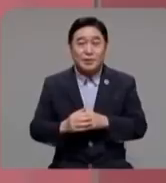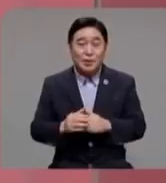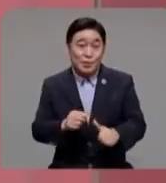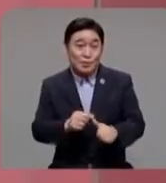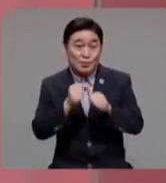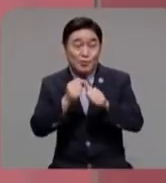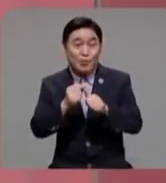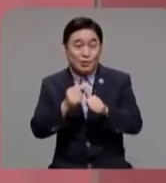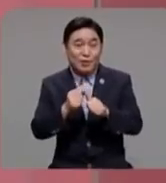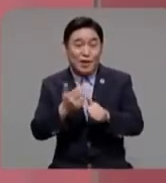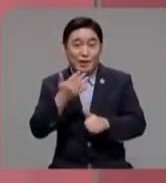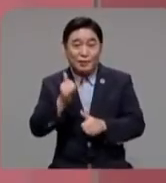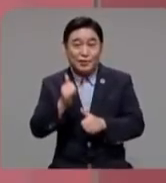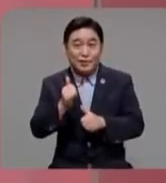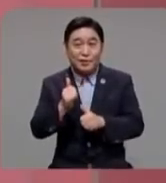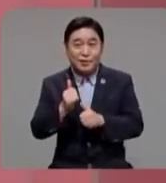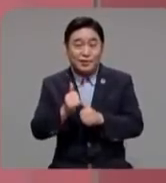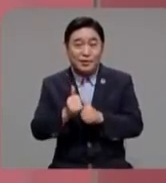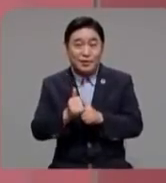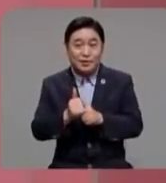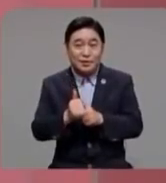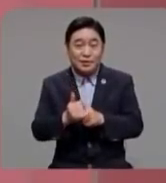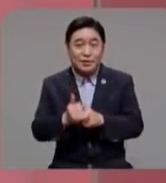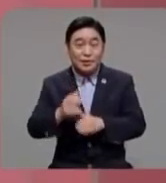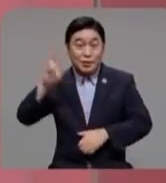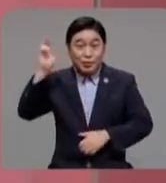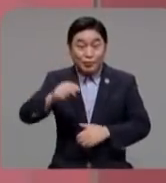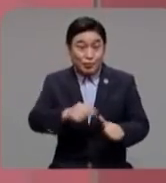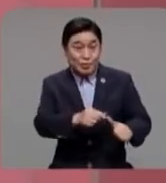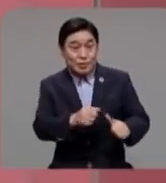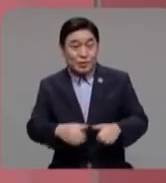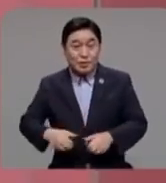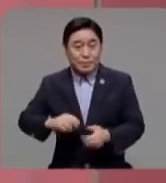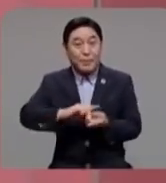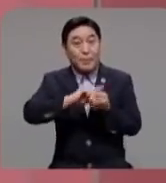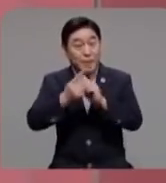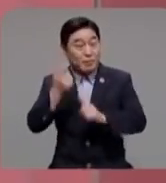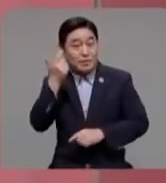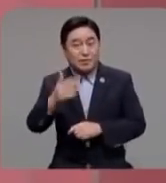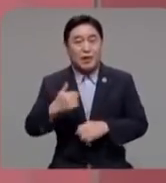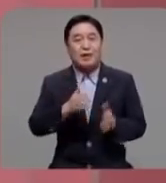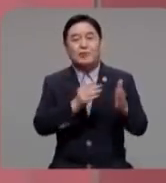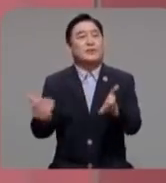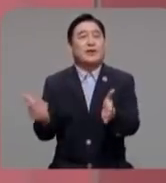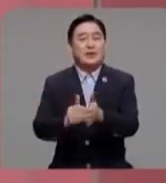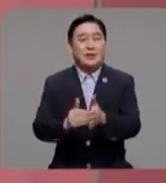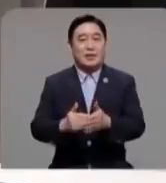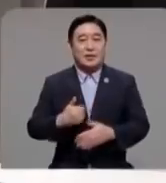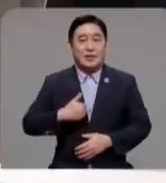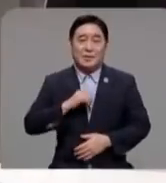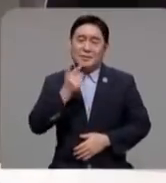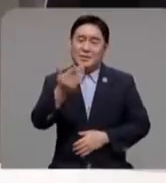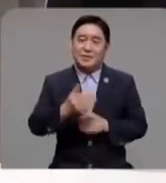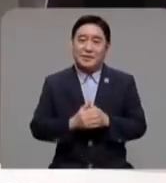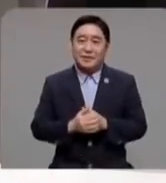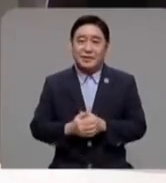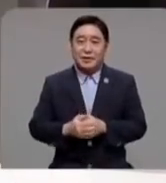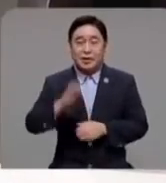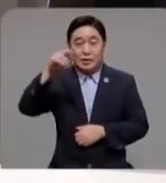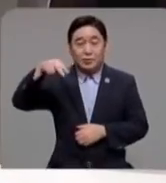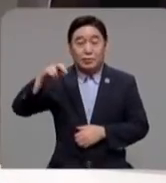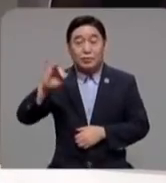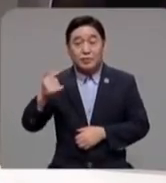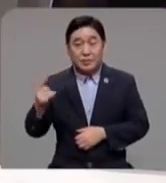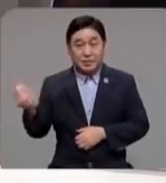여러분 벤치로 앉히겠습니까? 이재명은 원희룡이 잘 잡습니다. 준비가 다 되어 있습니다. 예, 제가 좀 말씀드리겠습니다. 그